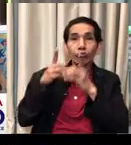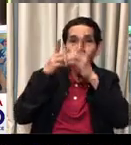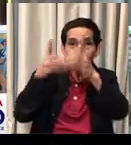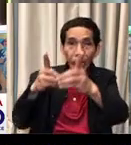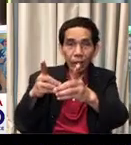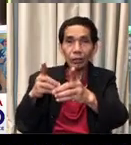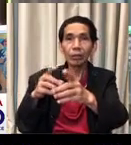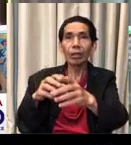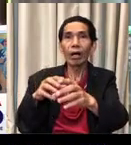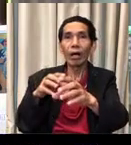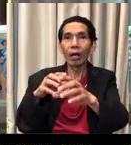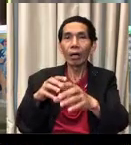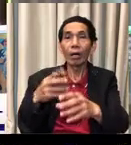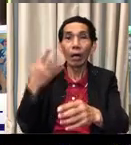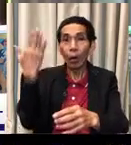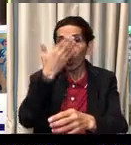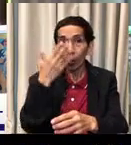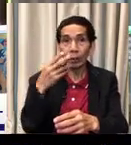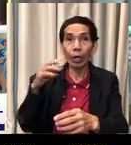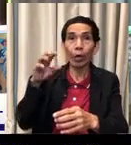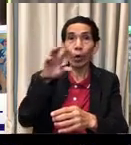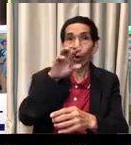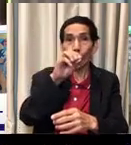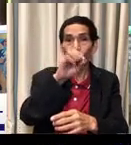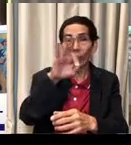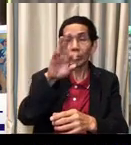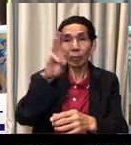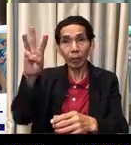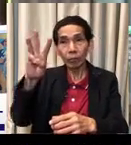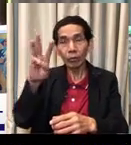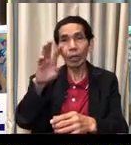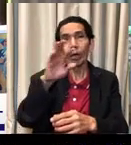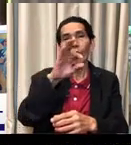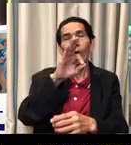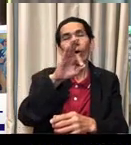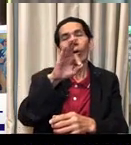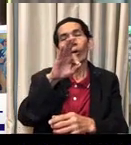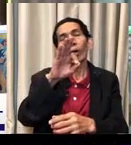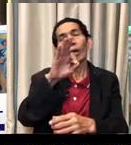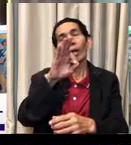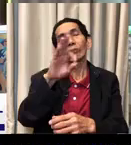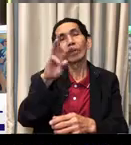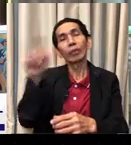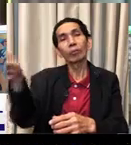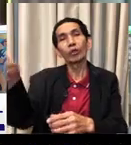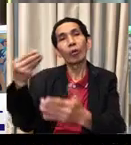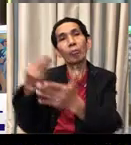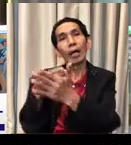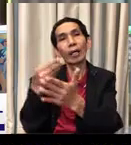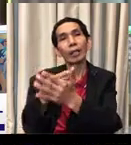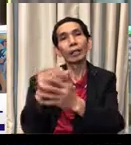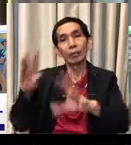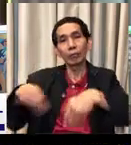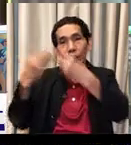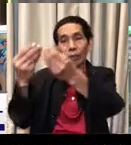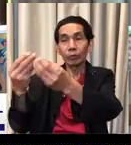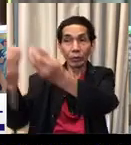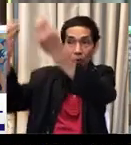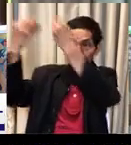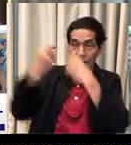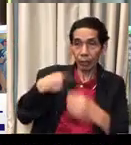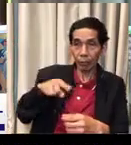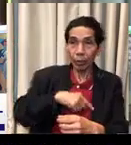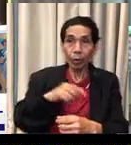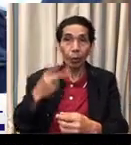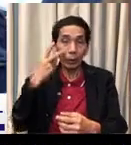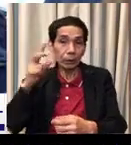Pera nyo to. Mga nanonood na immigrants, OFW, saka mga Pilip. Pera nyo to, eh. Binibigay nyo sa amin. Saka nakakita